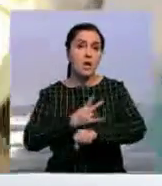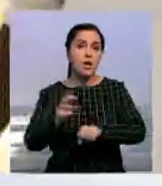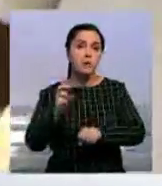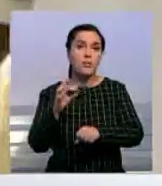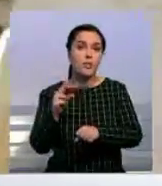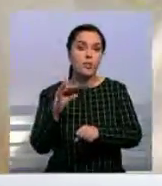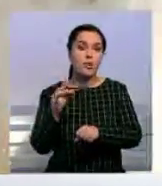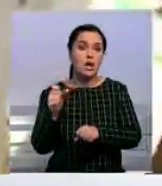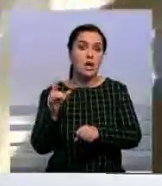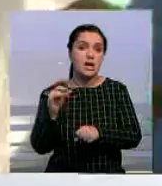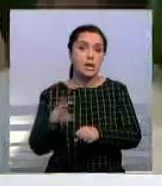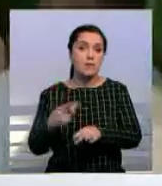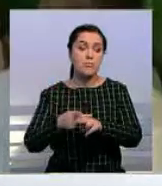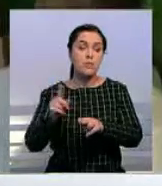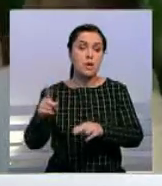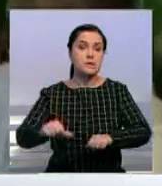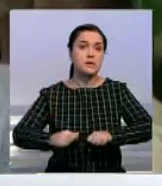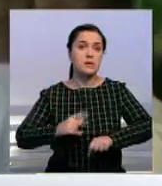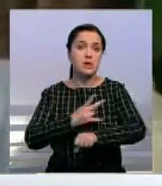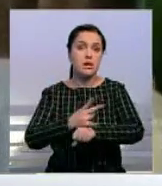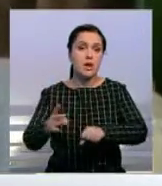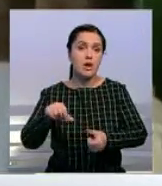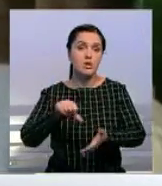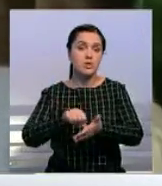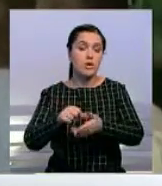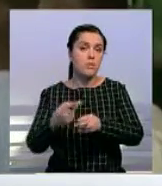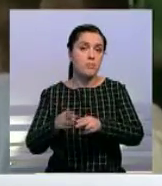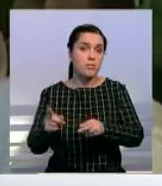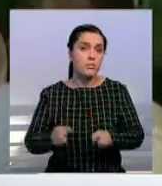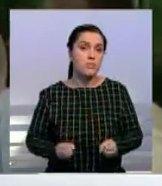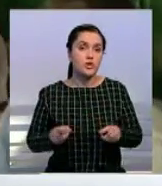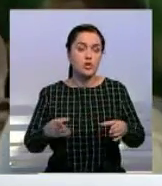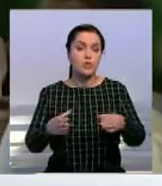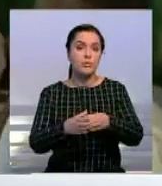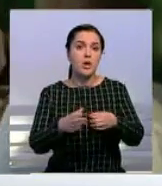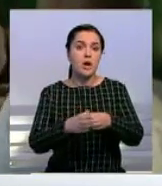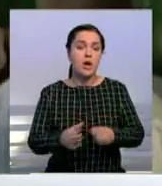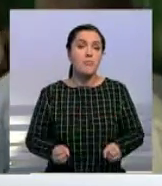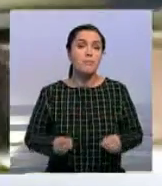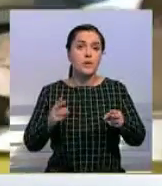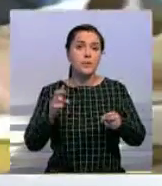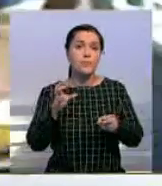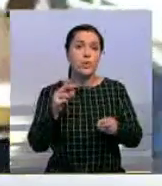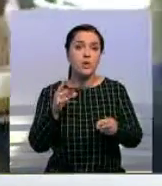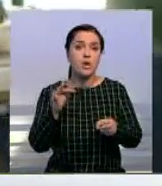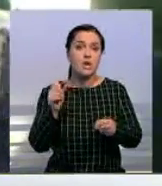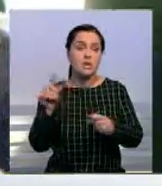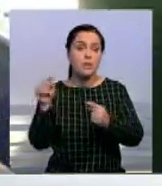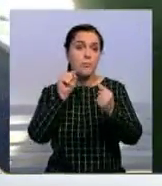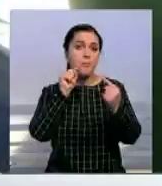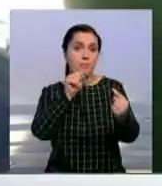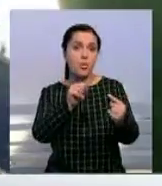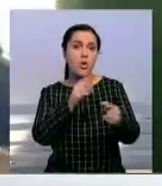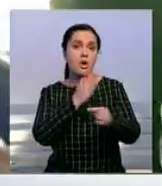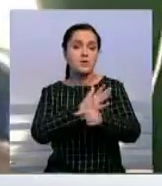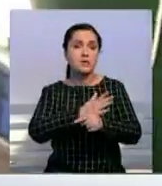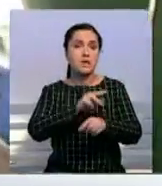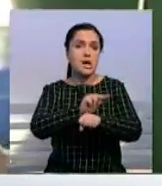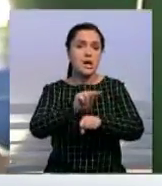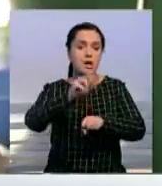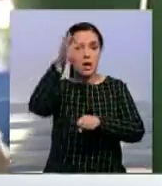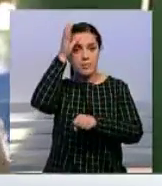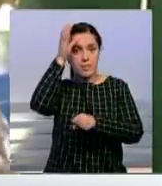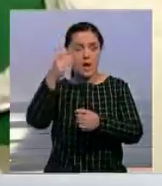Харам. Власти подозревают, что за терактом стоят члены этой группировки. Боевики выступают против западной модели образования,